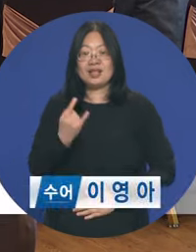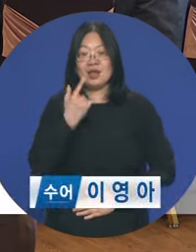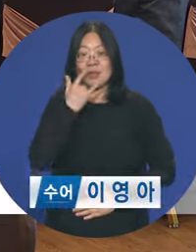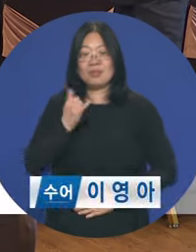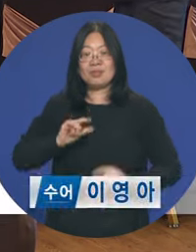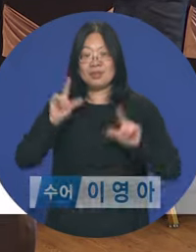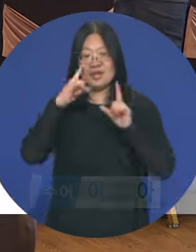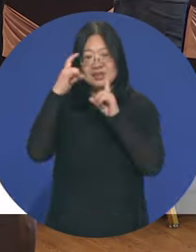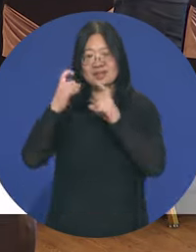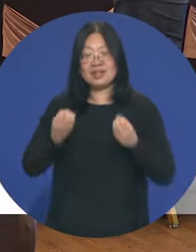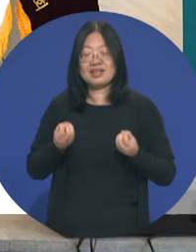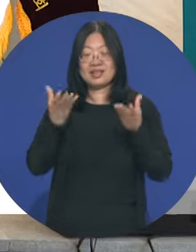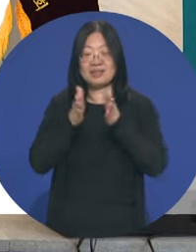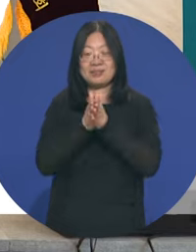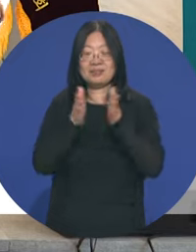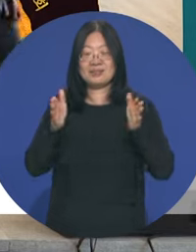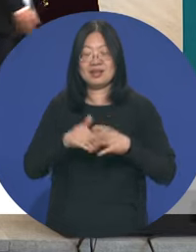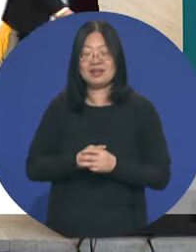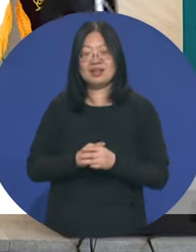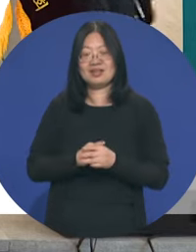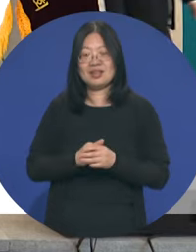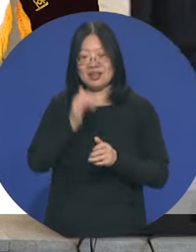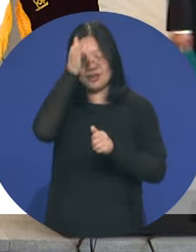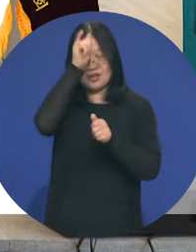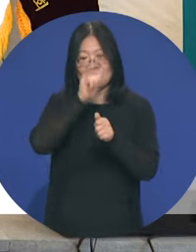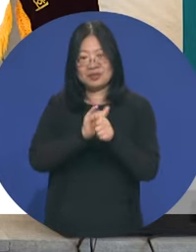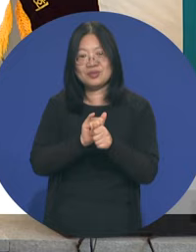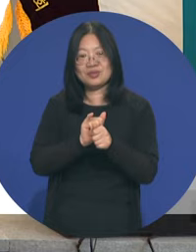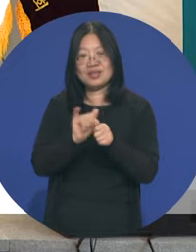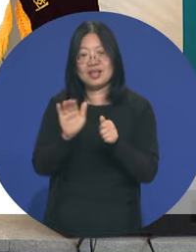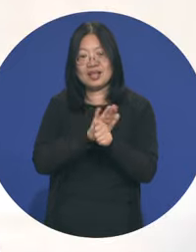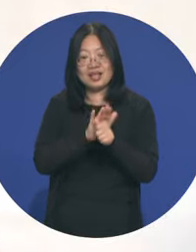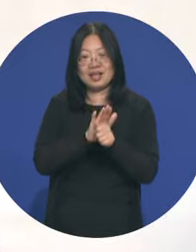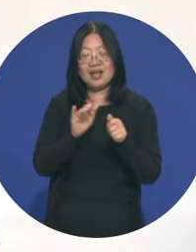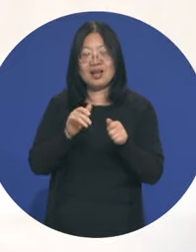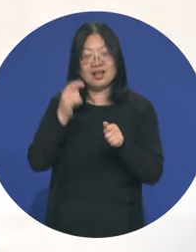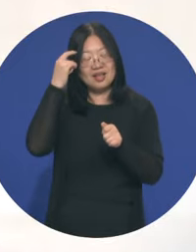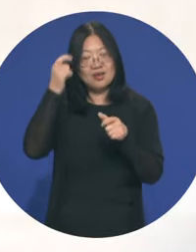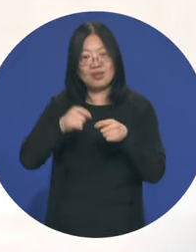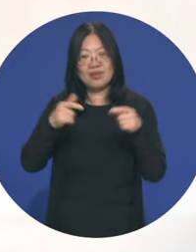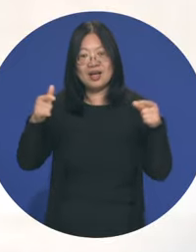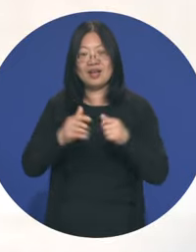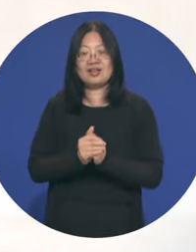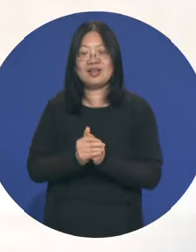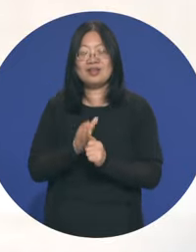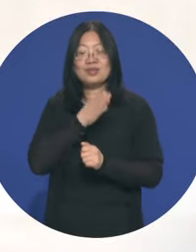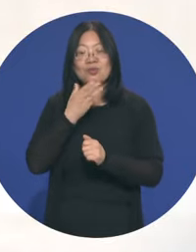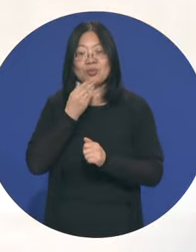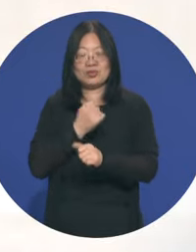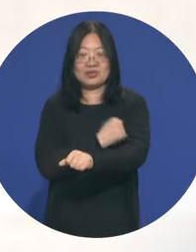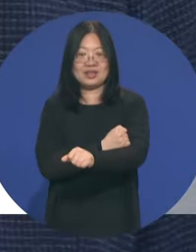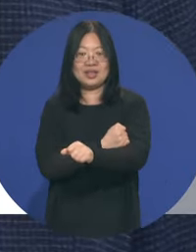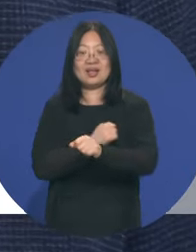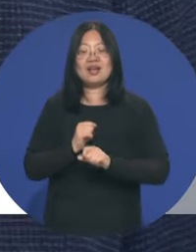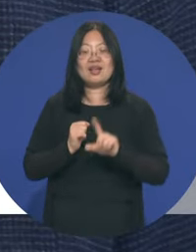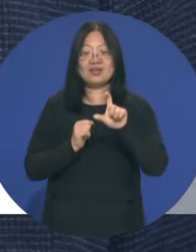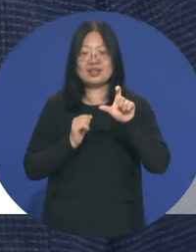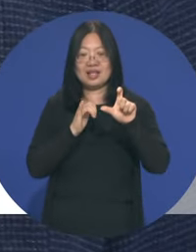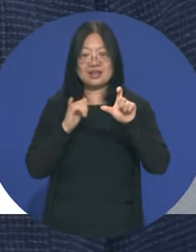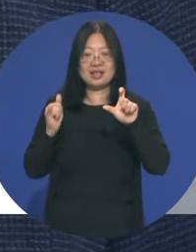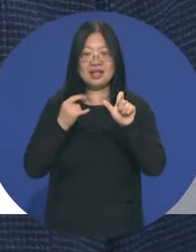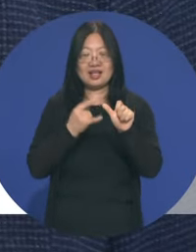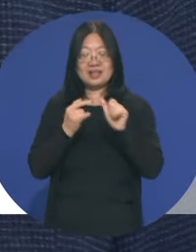경기도는 제52회 어버이날 기념행사를 열고 경로 효친 사상 확산과 노인복지 증진에 기여한 유공자